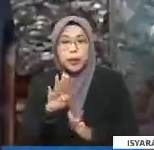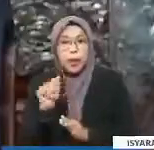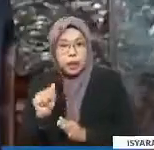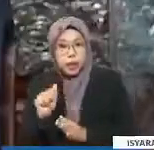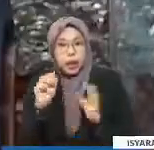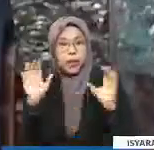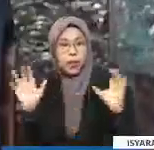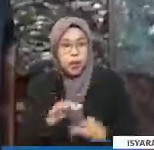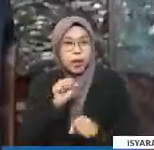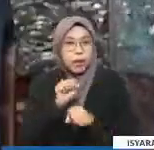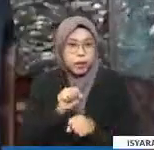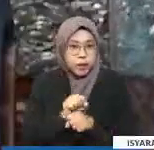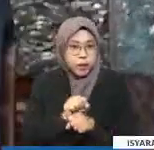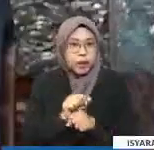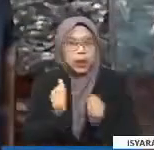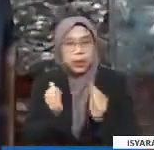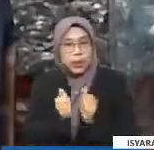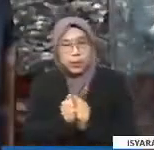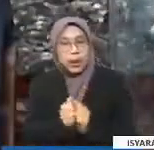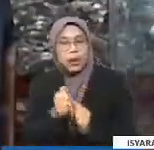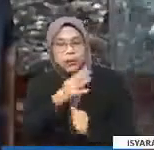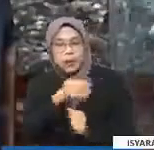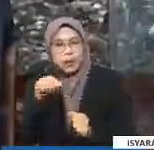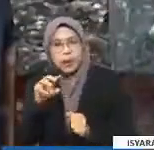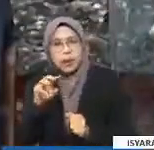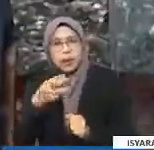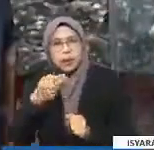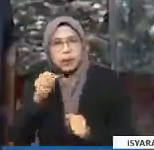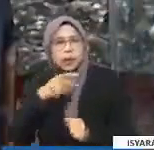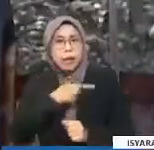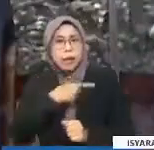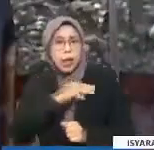MDA menjalankan tugas bersama KPD NSP untuk memastikan